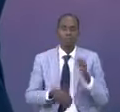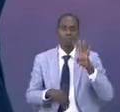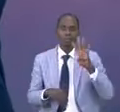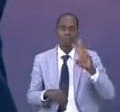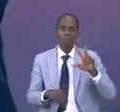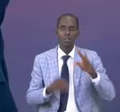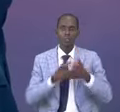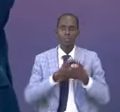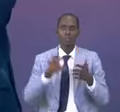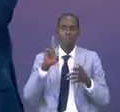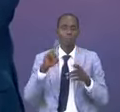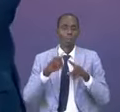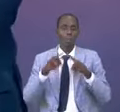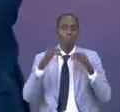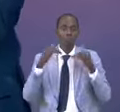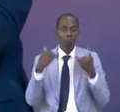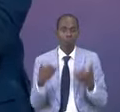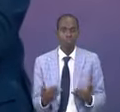4031